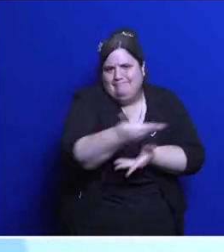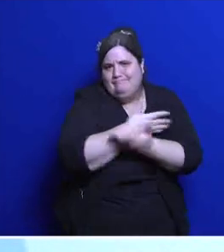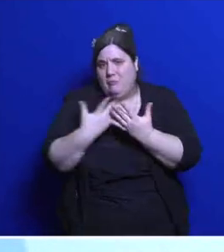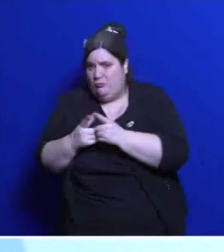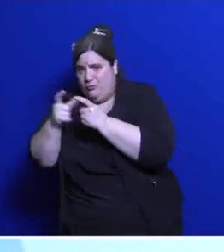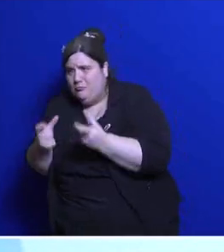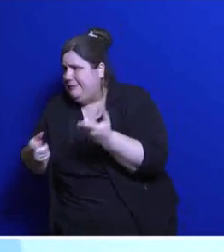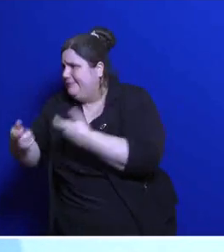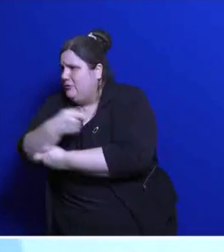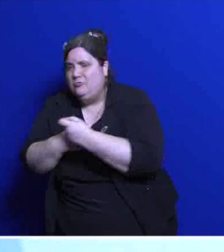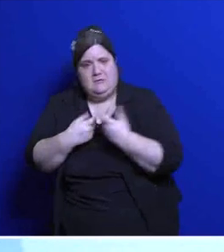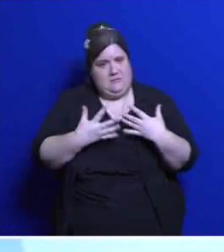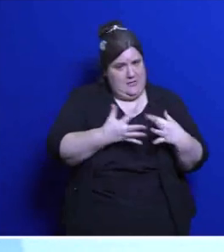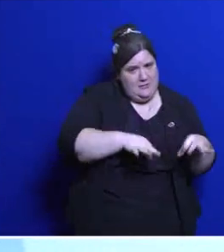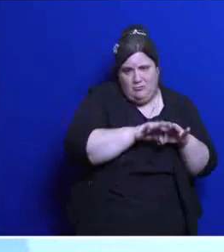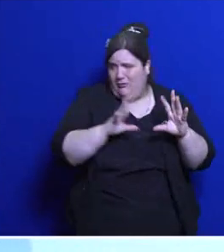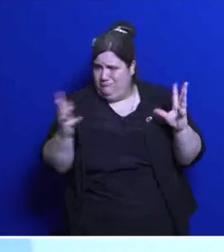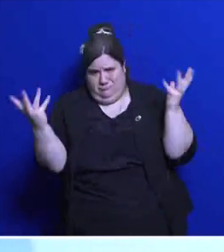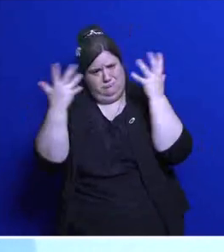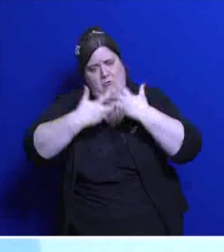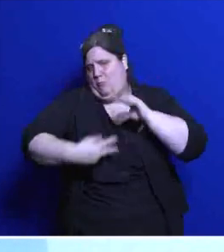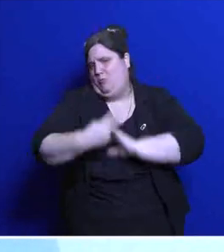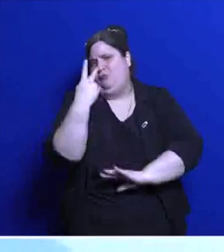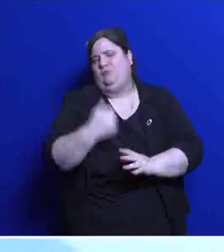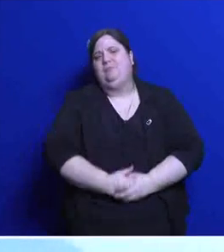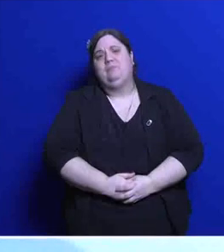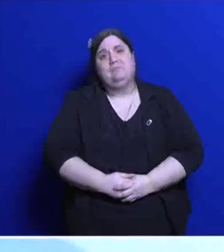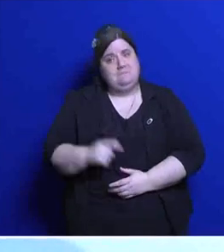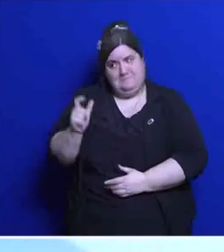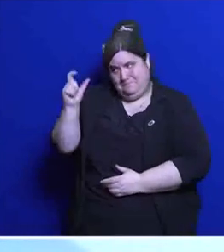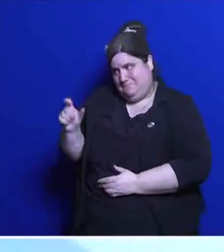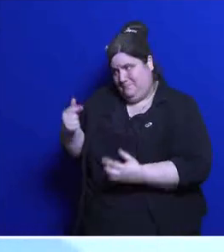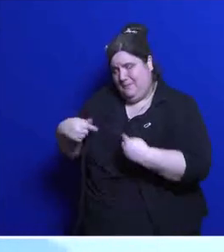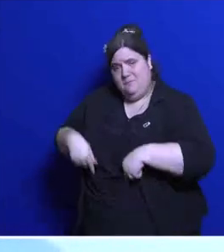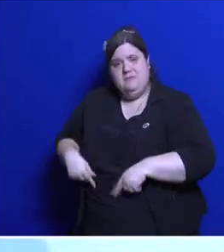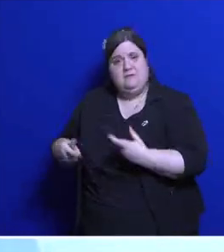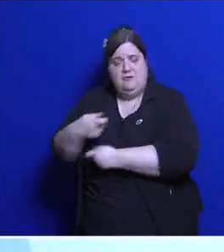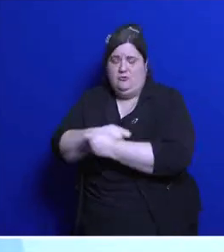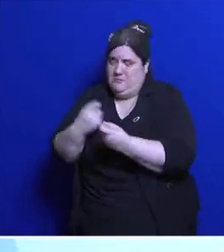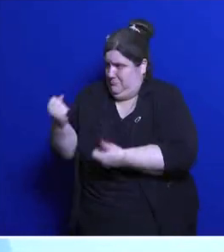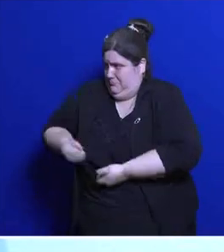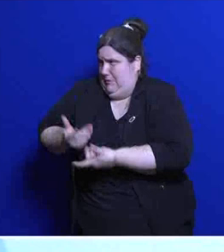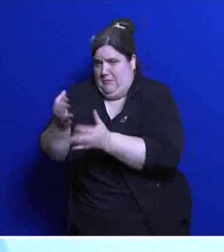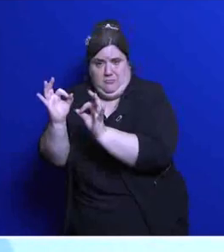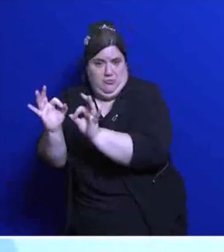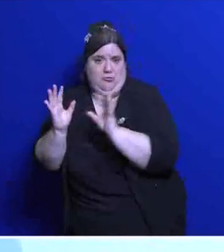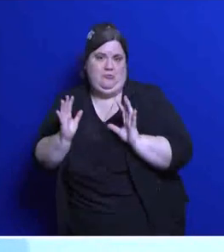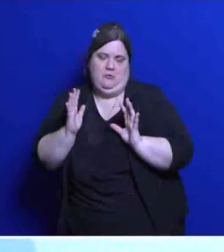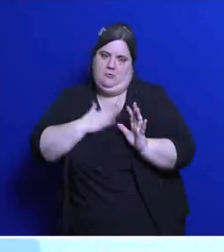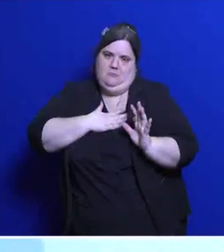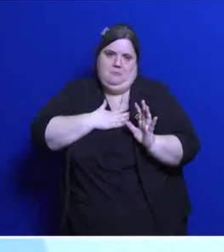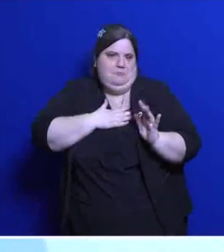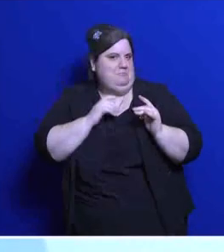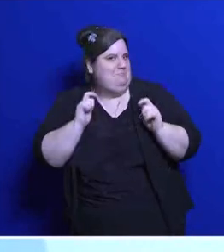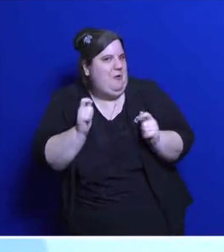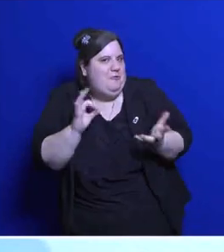territoires. Parce que le ministre Bruno Le Maire l'a parfaitement dit, il se trouve que nous avons la chance de partager avec les pays